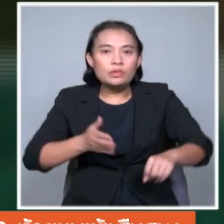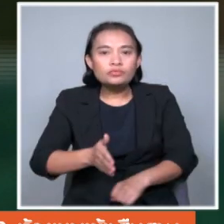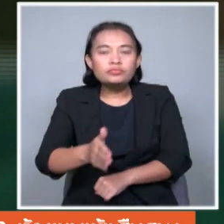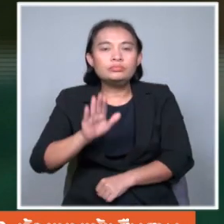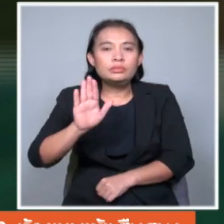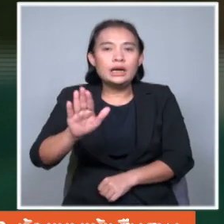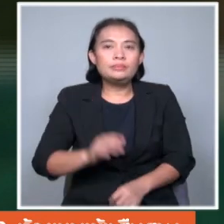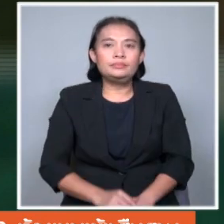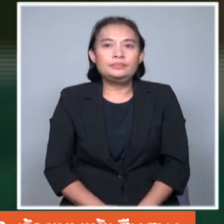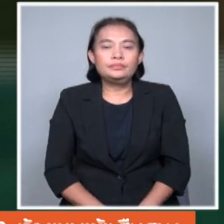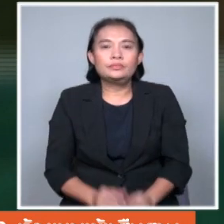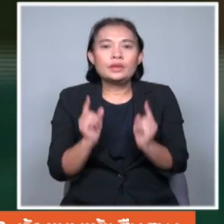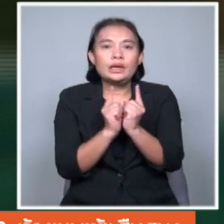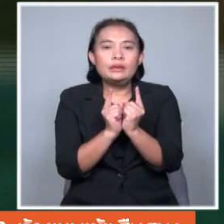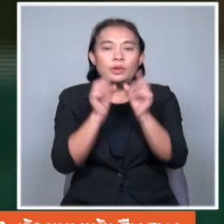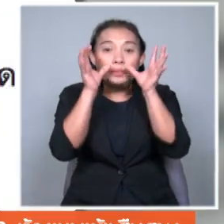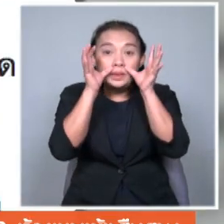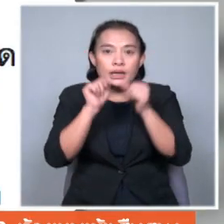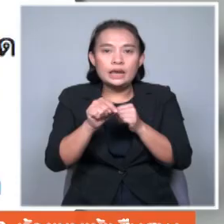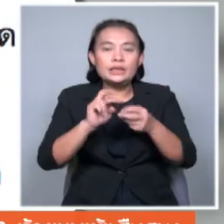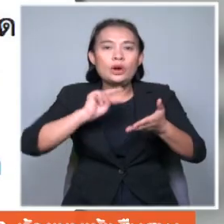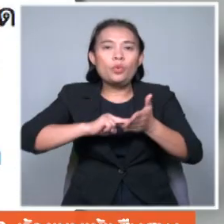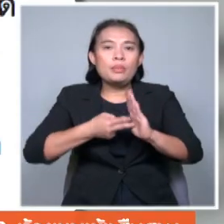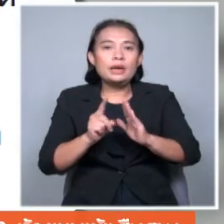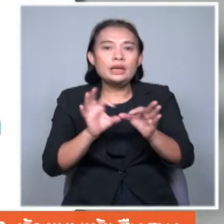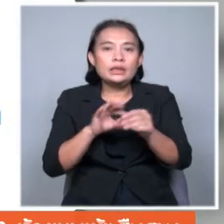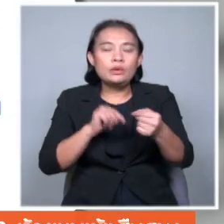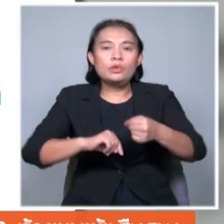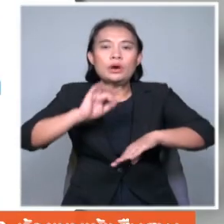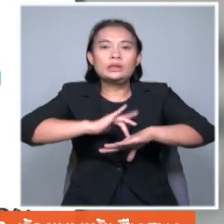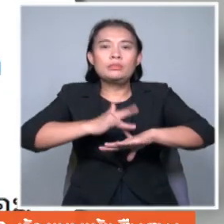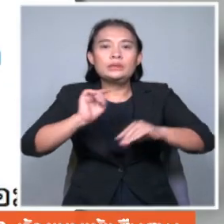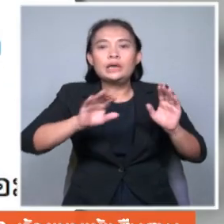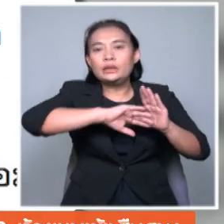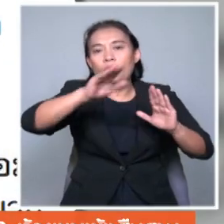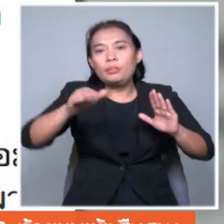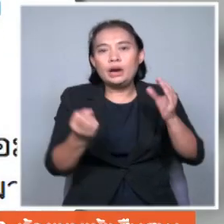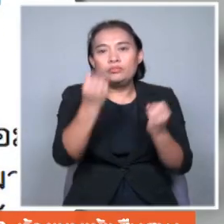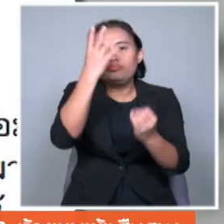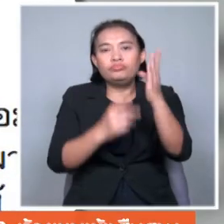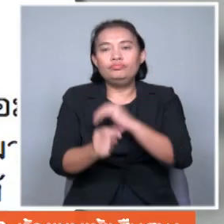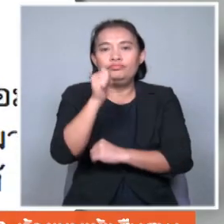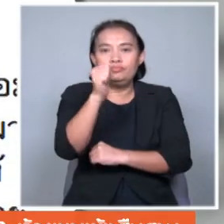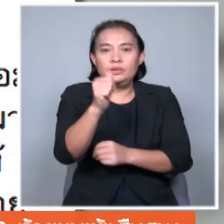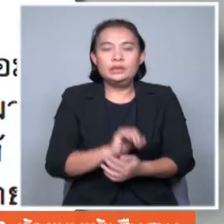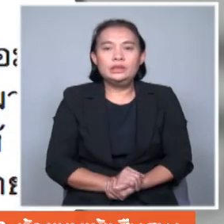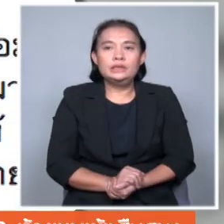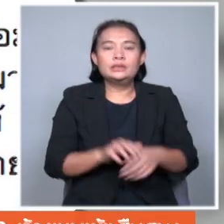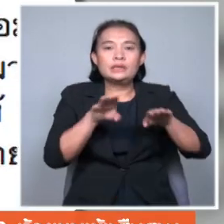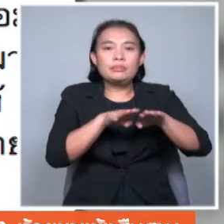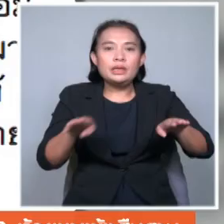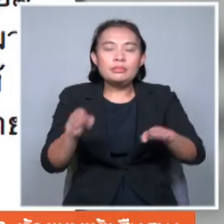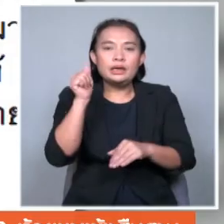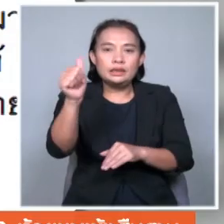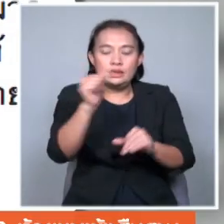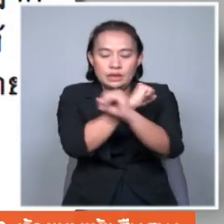ไรก็ตามการพบเสืออันนี้ถือเป็นผลผลิตจากความอุดมสมบูรณ์ของป่าห้วยขาแข้งถ้าเกิดเรามีมาตรการที่ดี